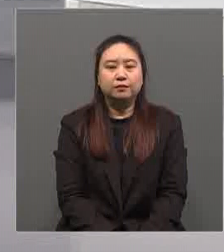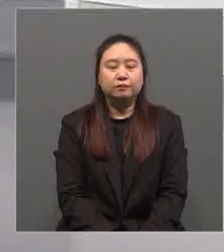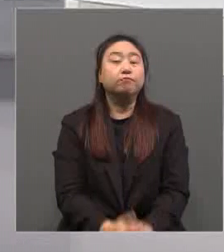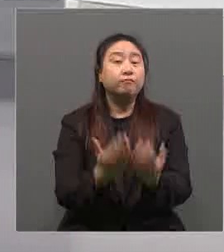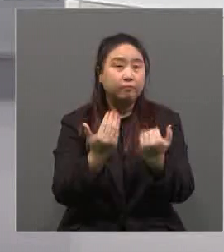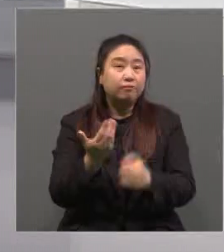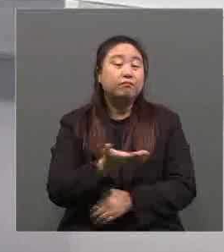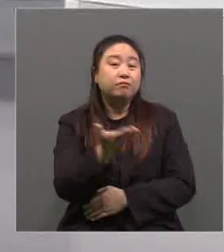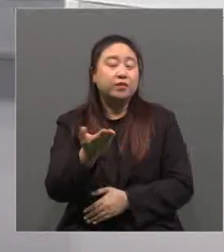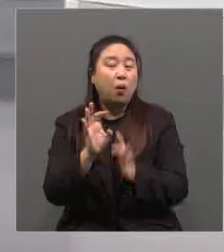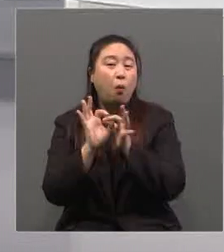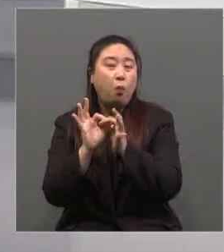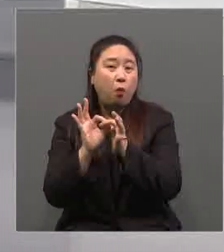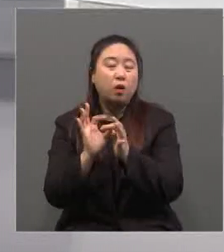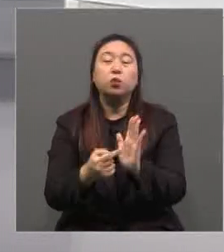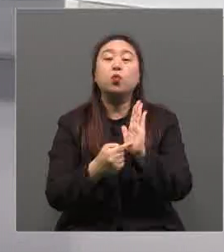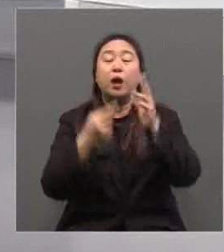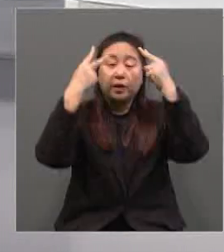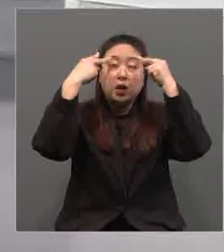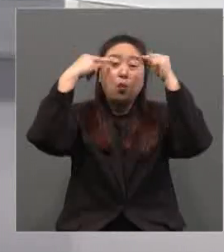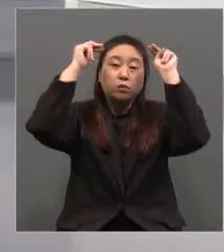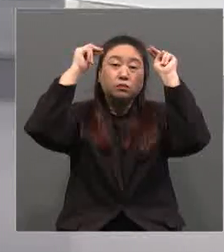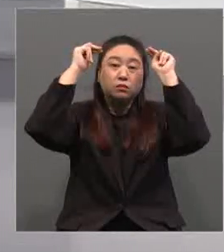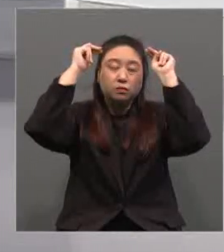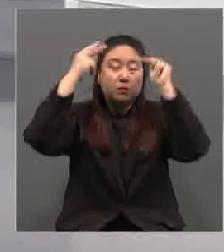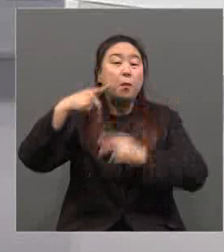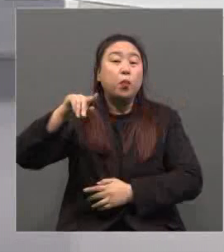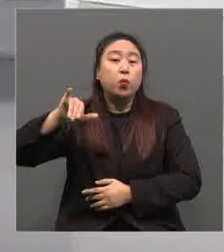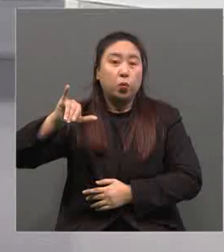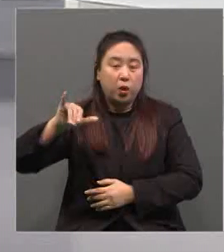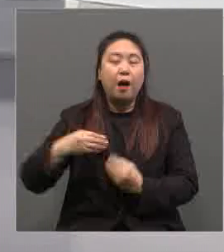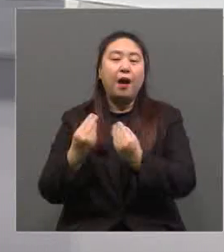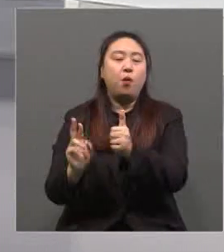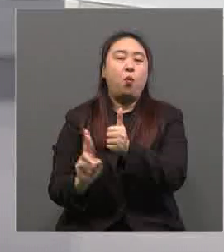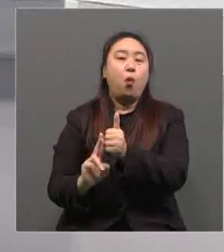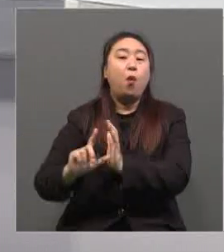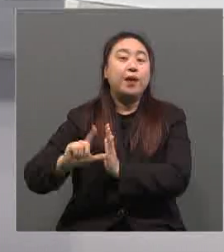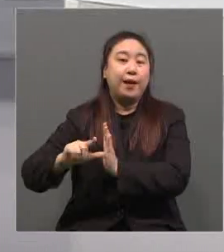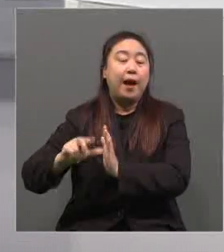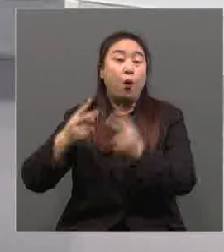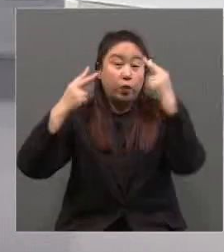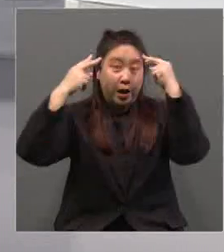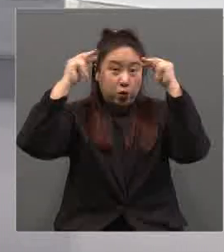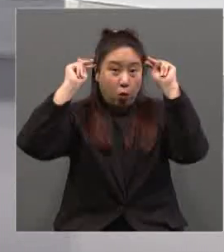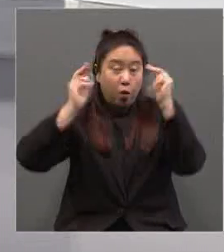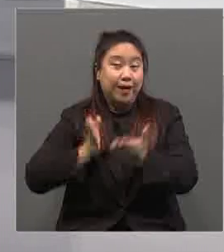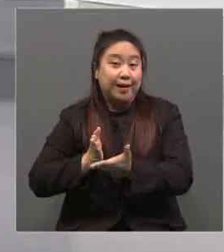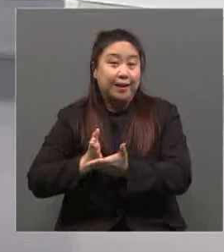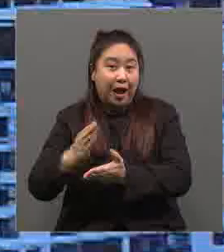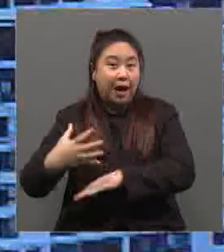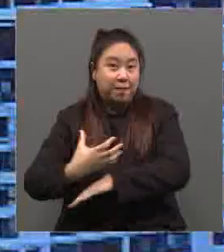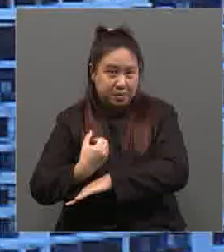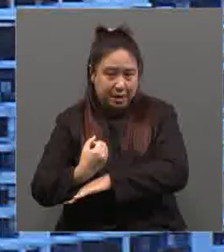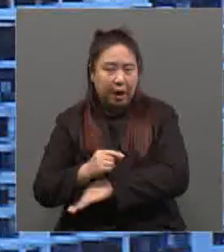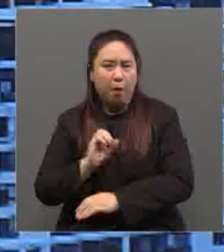เรื่องนี้หลายคนก็เป็นห่วงเป็นใยนะคะอย่างท่านนายกรัฐมนตรีเองก็มอบหมายให้รองเลขาธิการนายกรัฐมนตรีฝ่ายการเมืองนะคะเข้